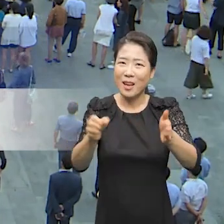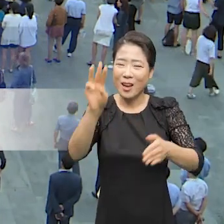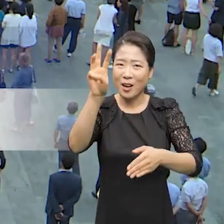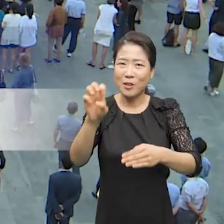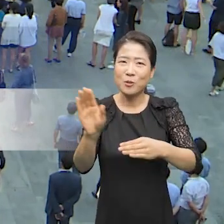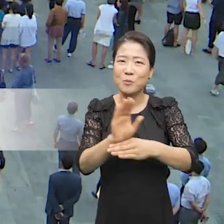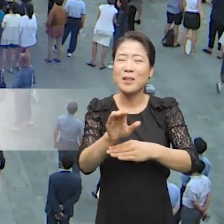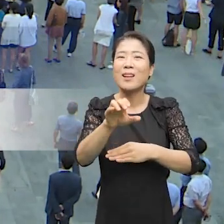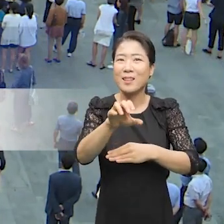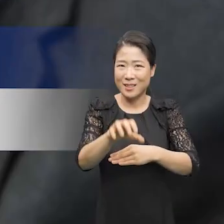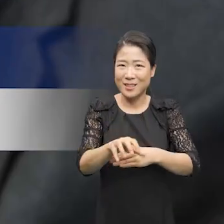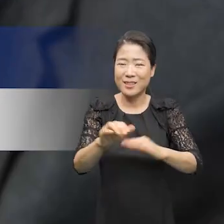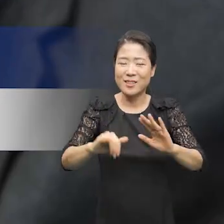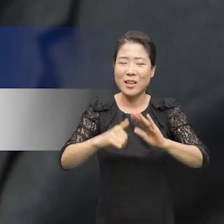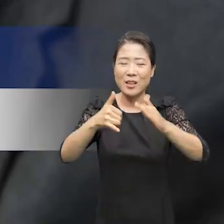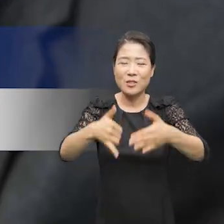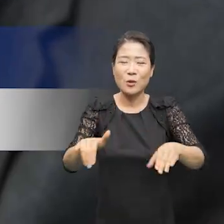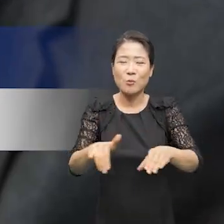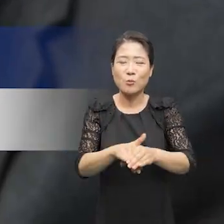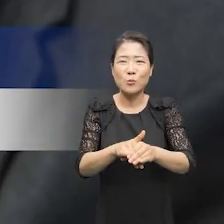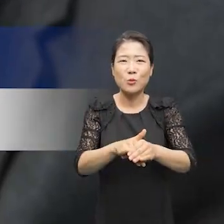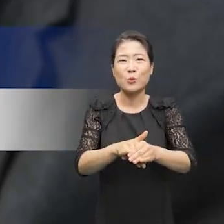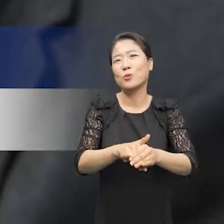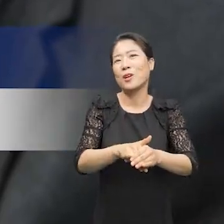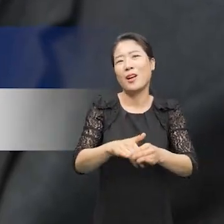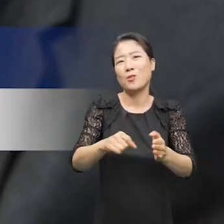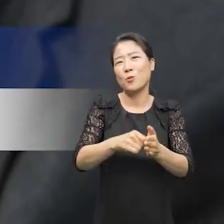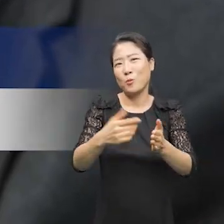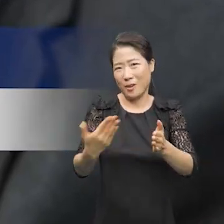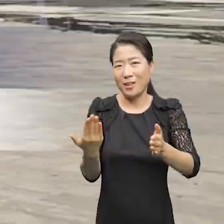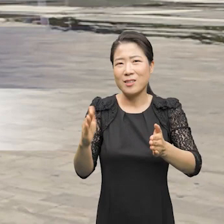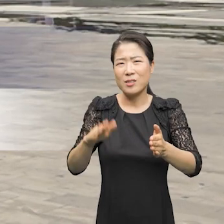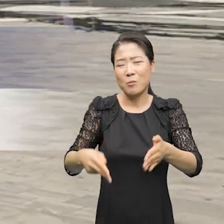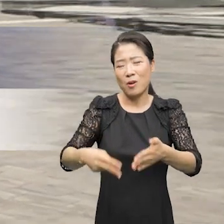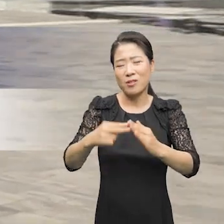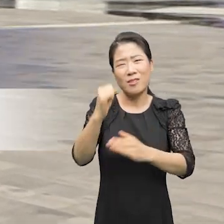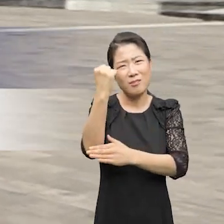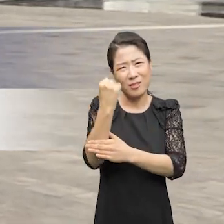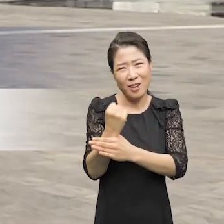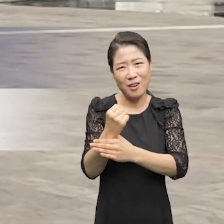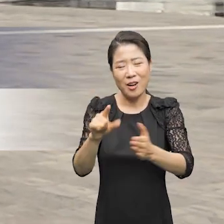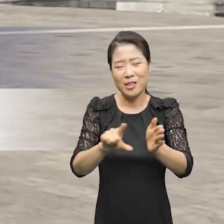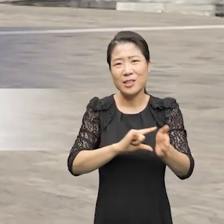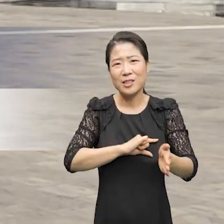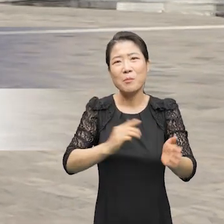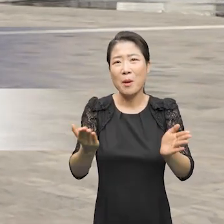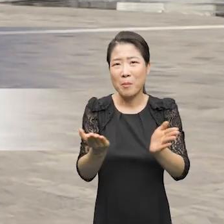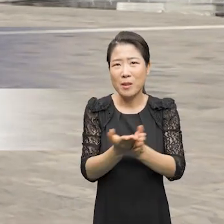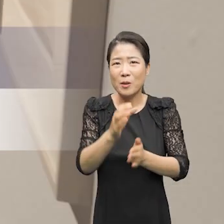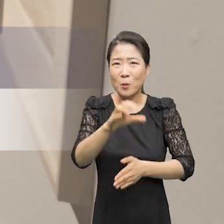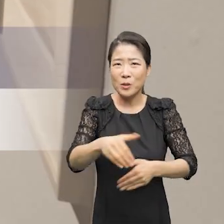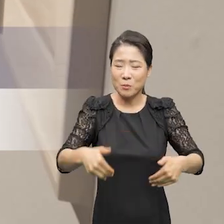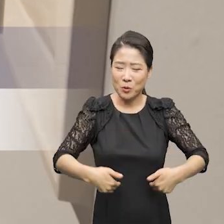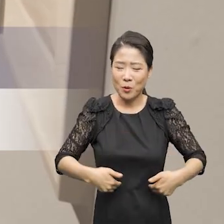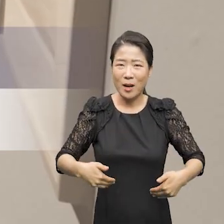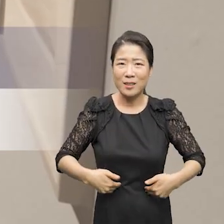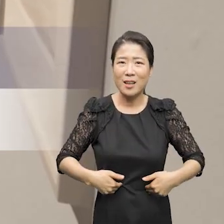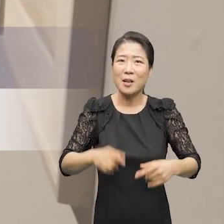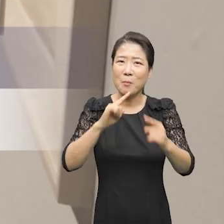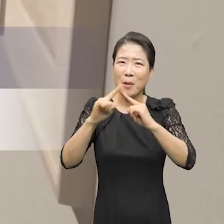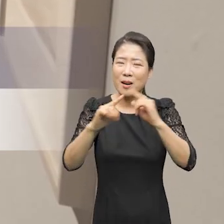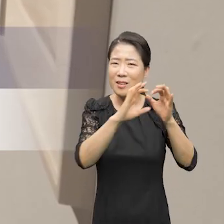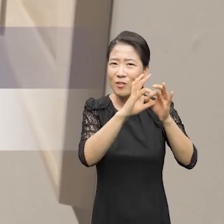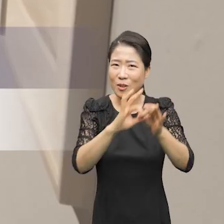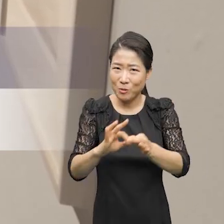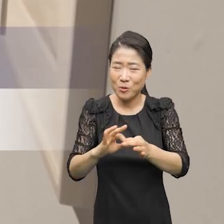출범한 광주 비엔날레는 세계적인 문화 브랜드로 성장했지만 시설이 달과 위상에 맞는 공간이 필요하다는